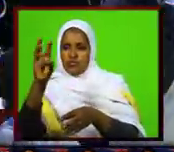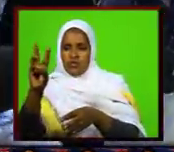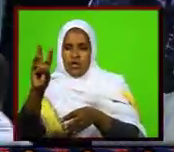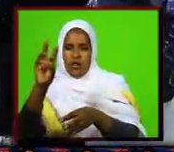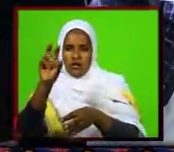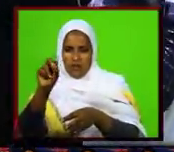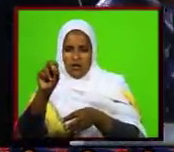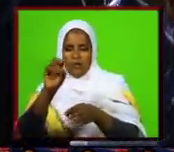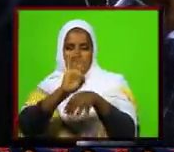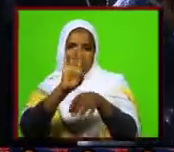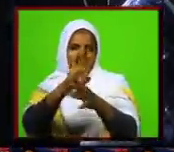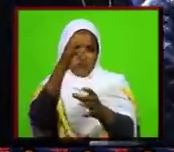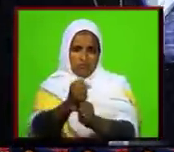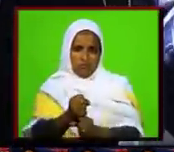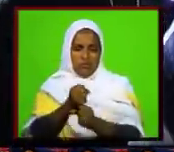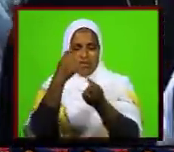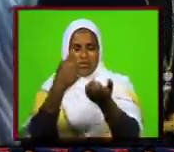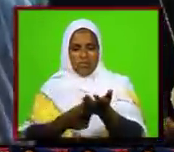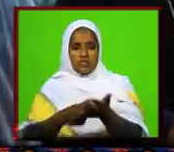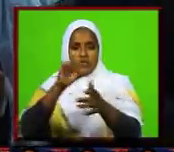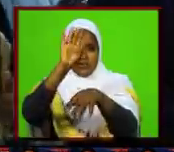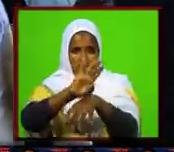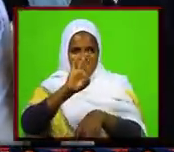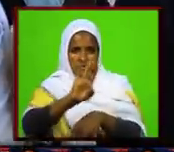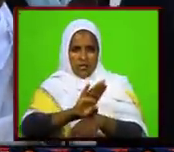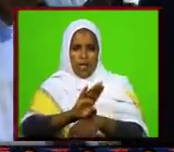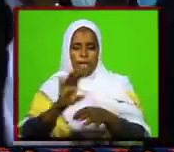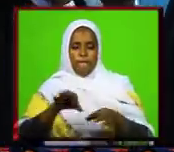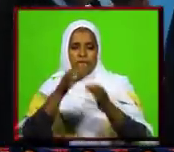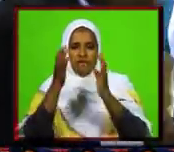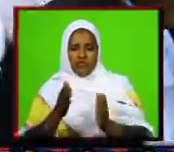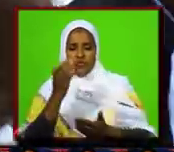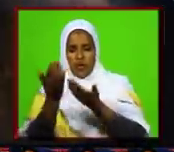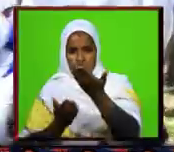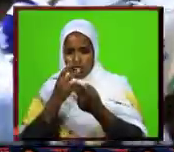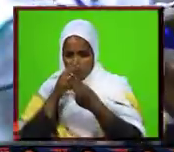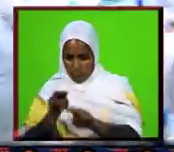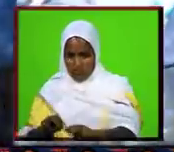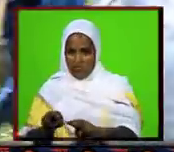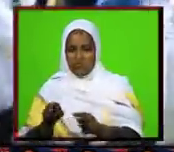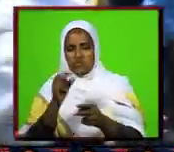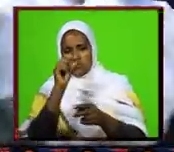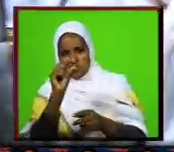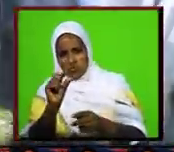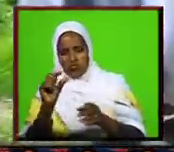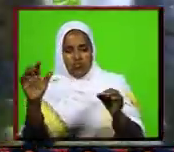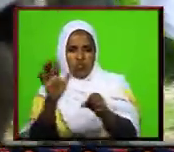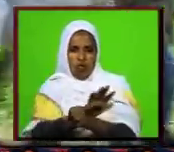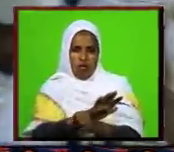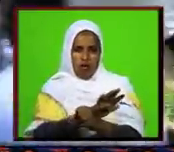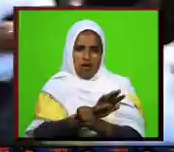አብያተ ክርስቲያናትን ይዟል። የእነዚህ አብያተ ክርስቲያናት መንፈሳዊ አገልግሎት ሲታይ ጥቂቶቹ